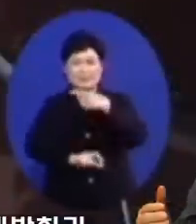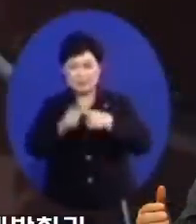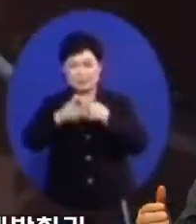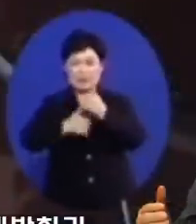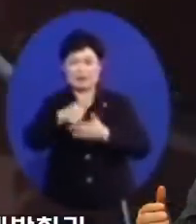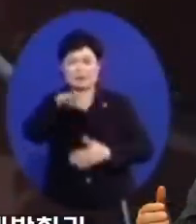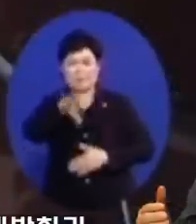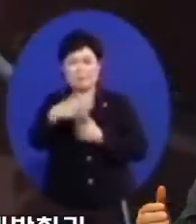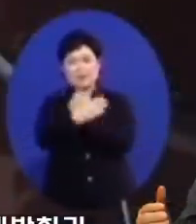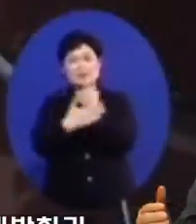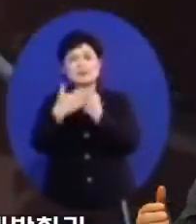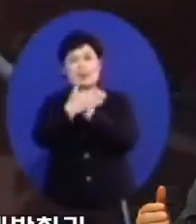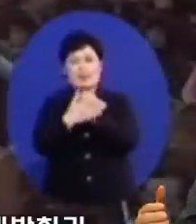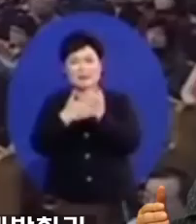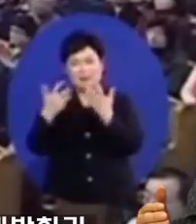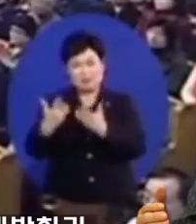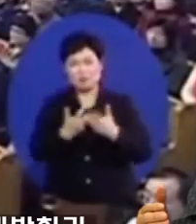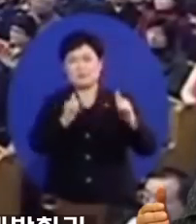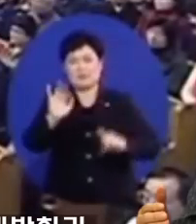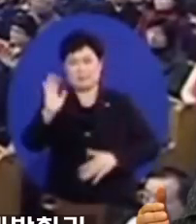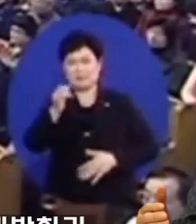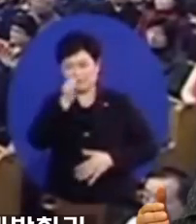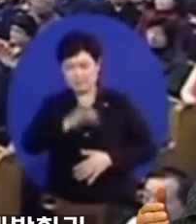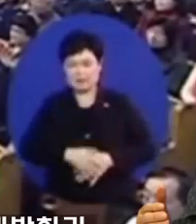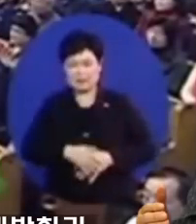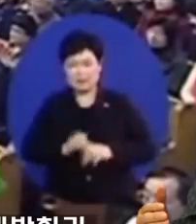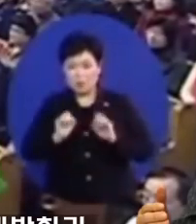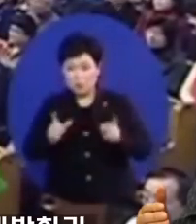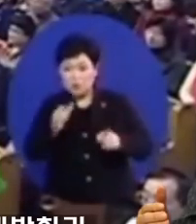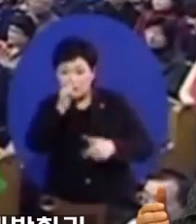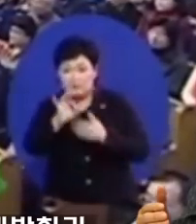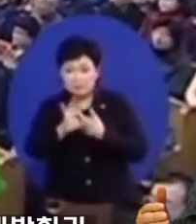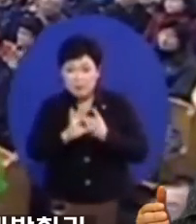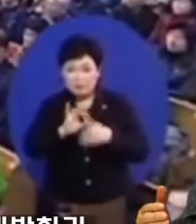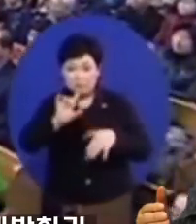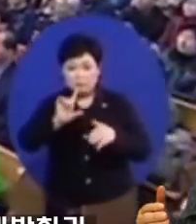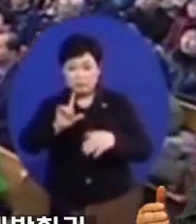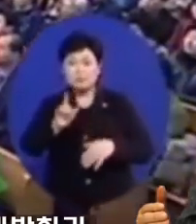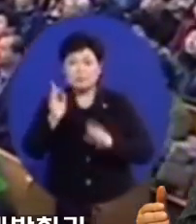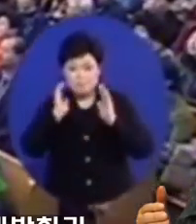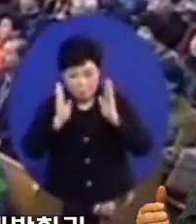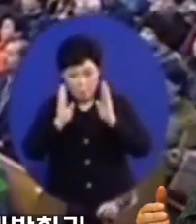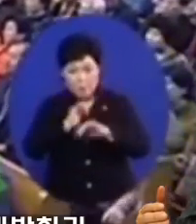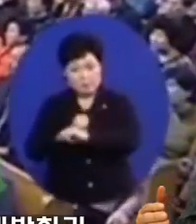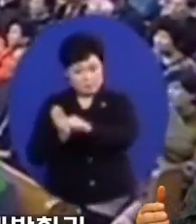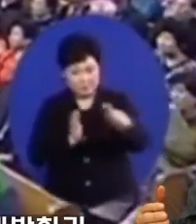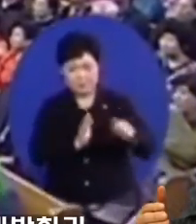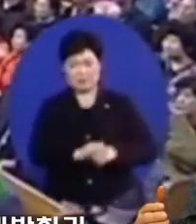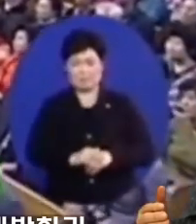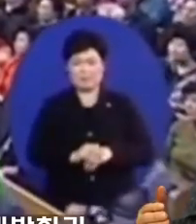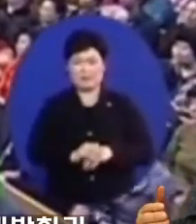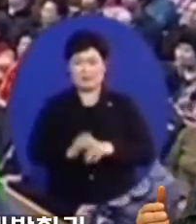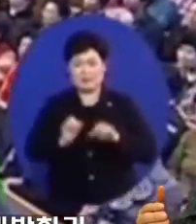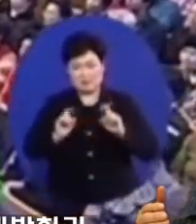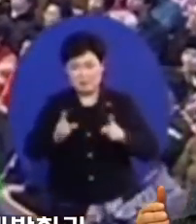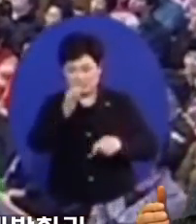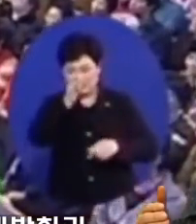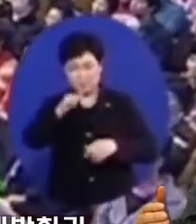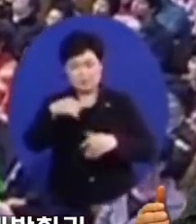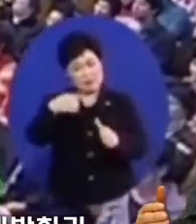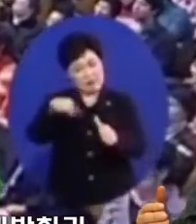앞에 은혜로운 사람이 되는 것입니다. 기회만 있으면 배우십시오. 그리고 기회만 있으면